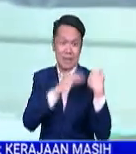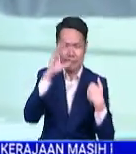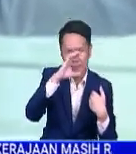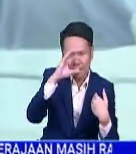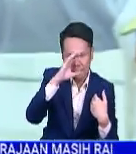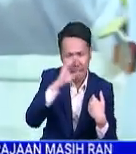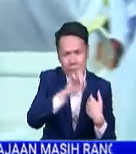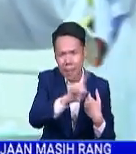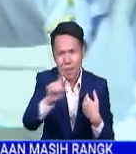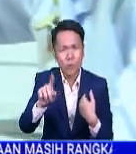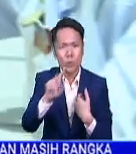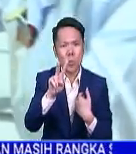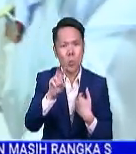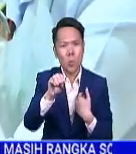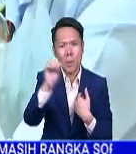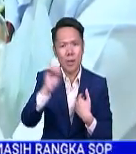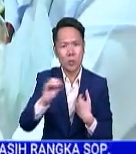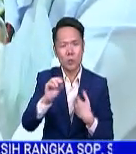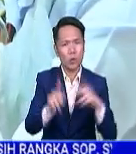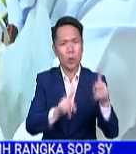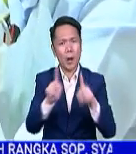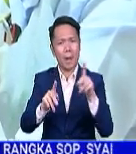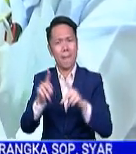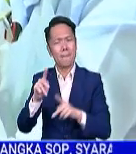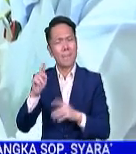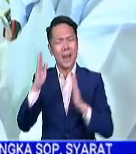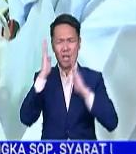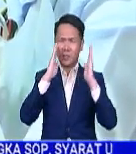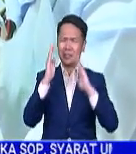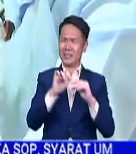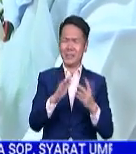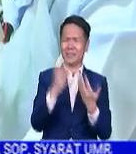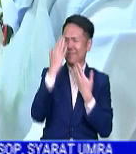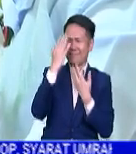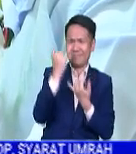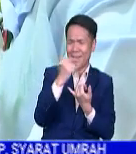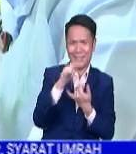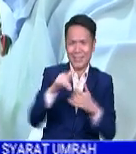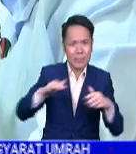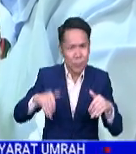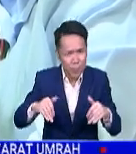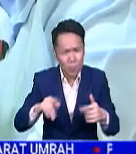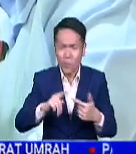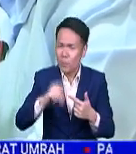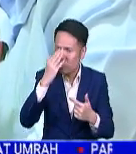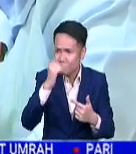20% lagi rakyat Malaysia yang belum atau enggan menerima vaksin.